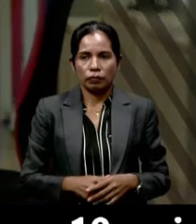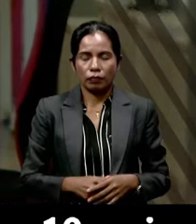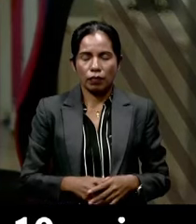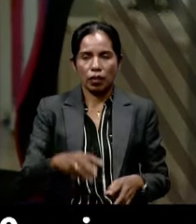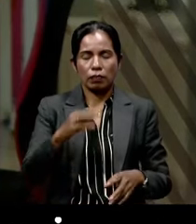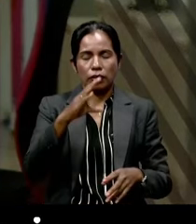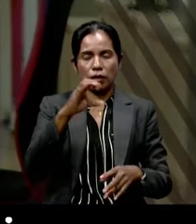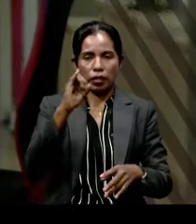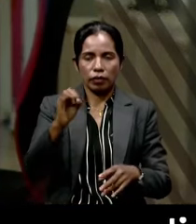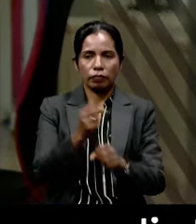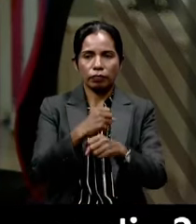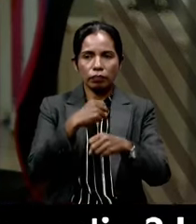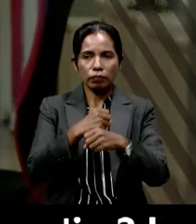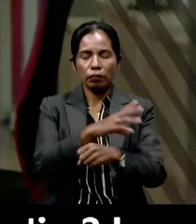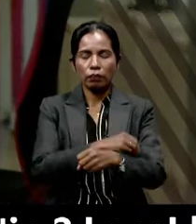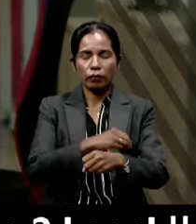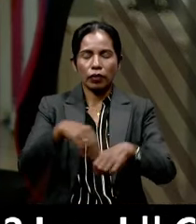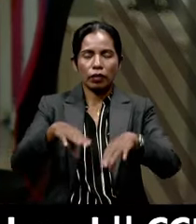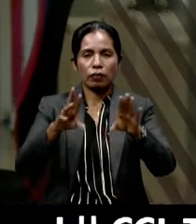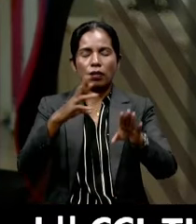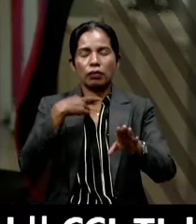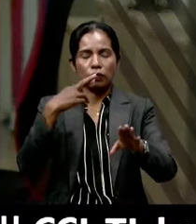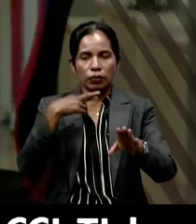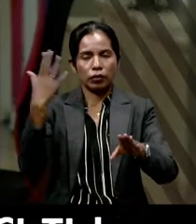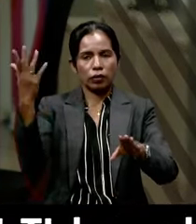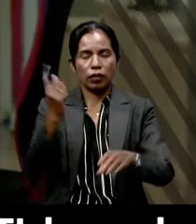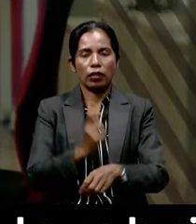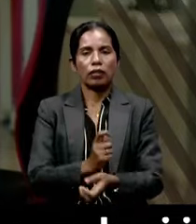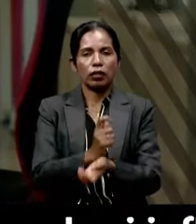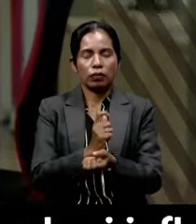Emisi halo langsung itu besar beratu van fos iha tauro.